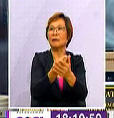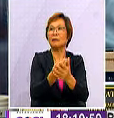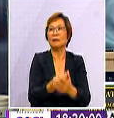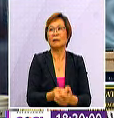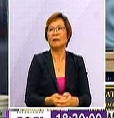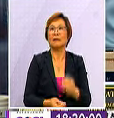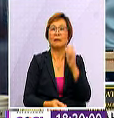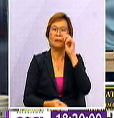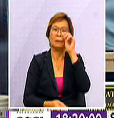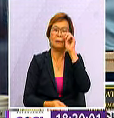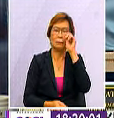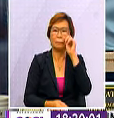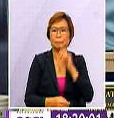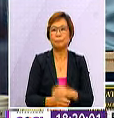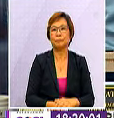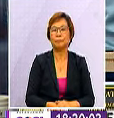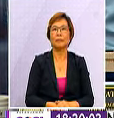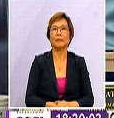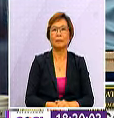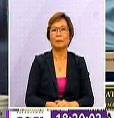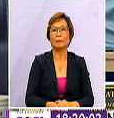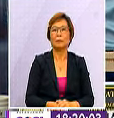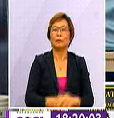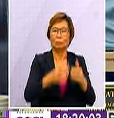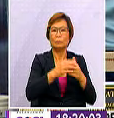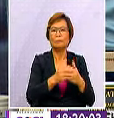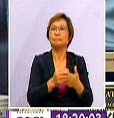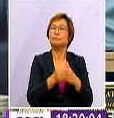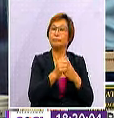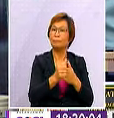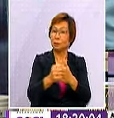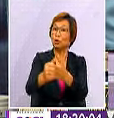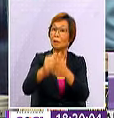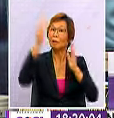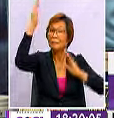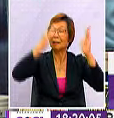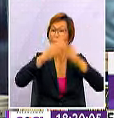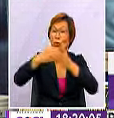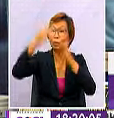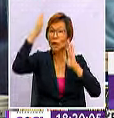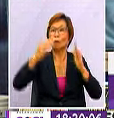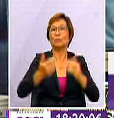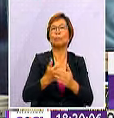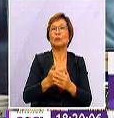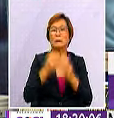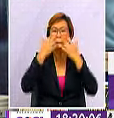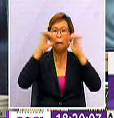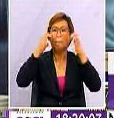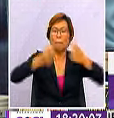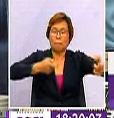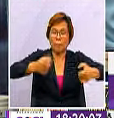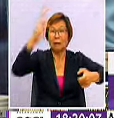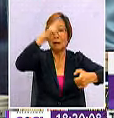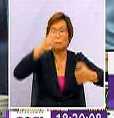Datuk Yang di-Pertua, sebagai tunjang negara, langkah untuk meningkatkan kecekapan jentera